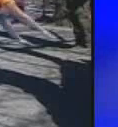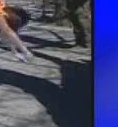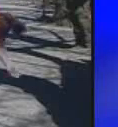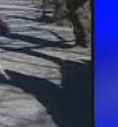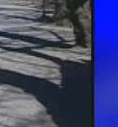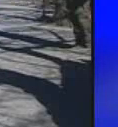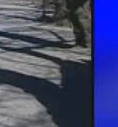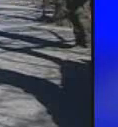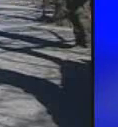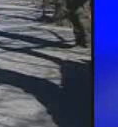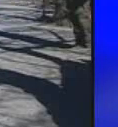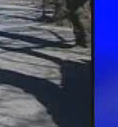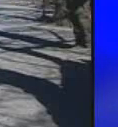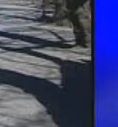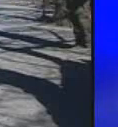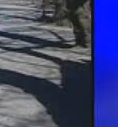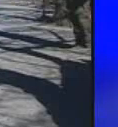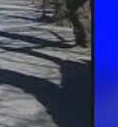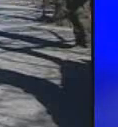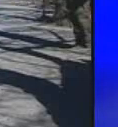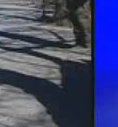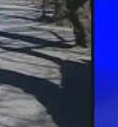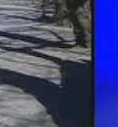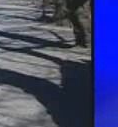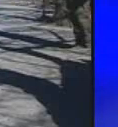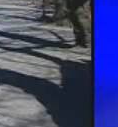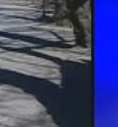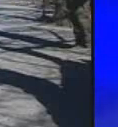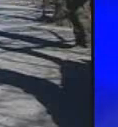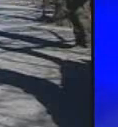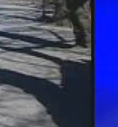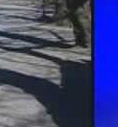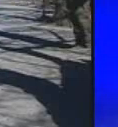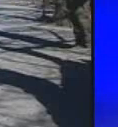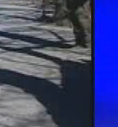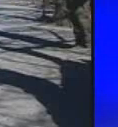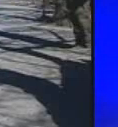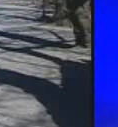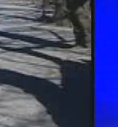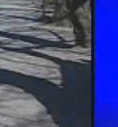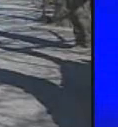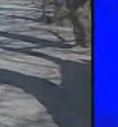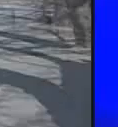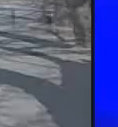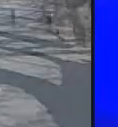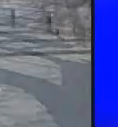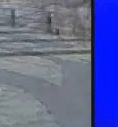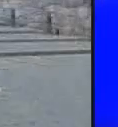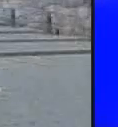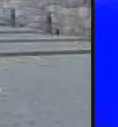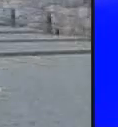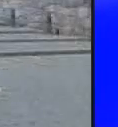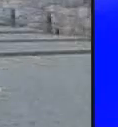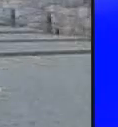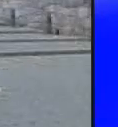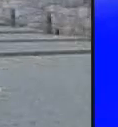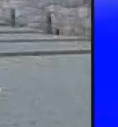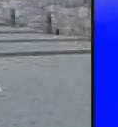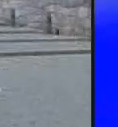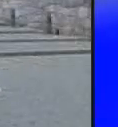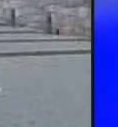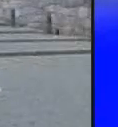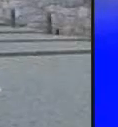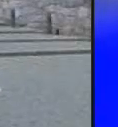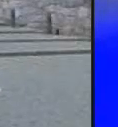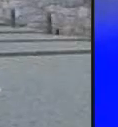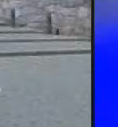前曲げと後ろ反らしです。体の力を抜いて前にゆっくりと起き上がります。左手を上